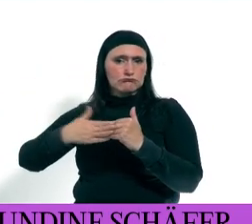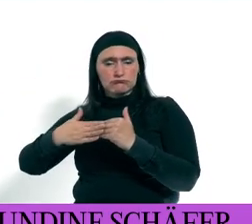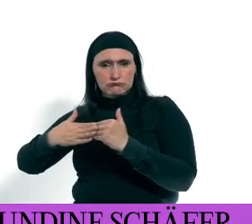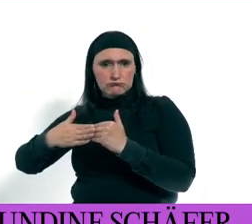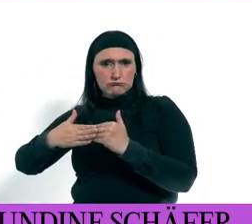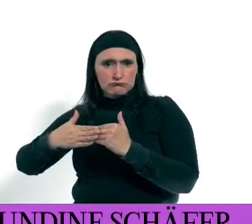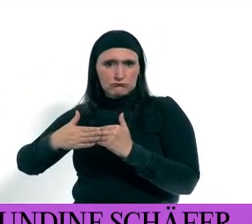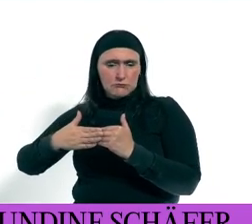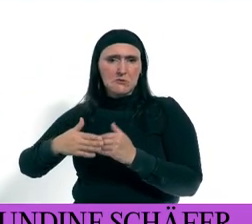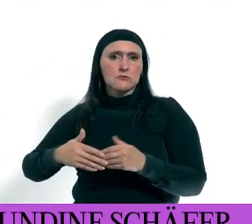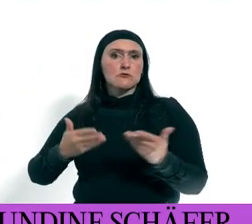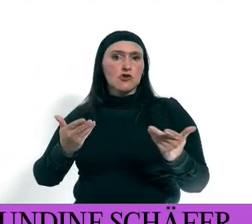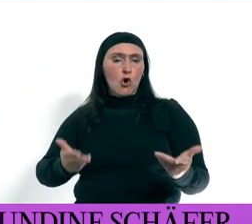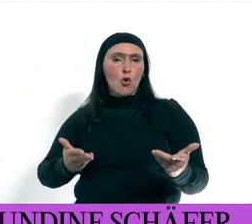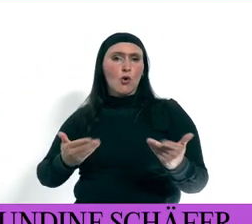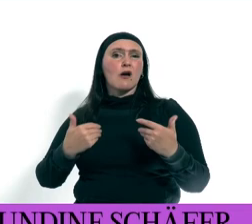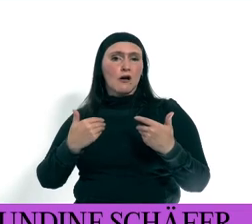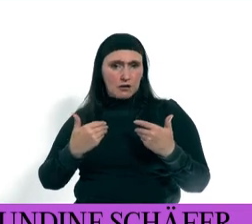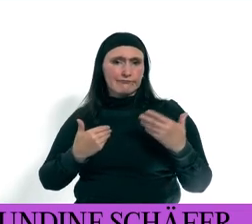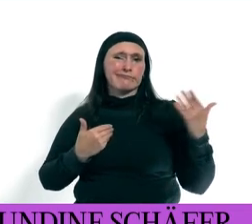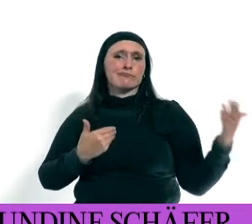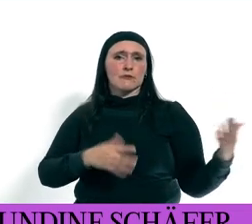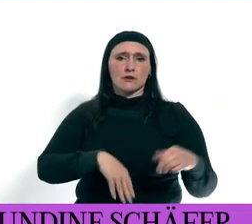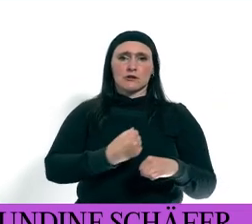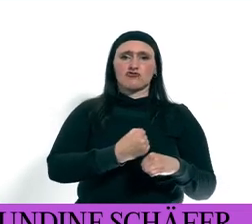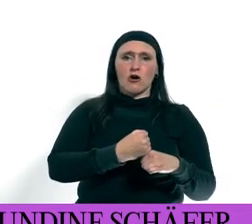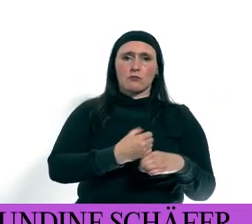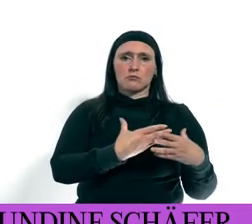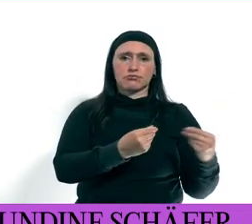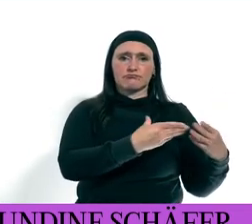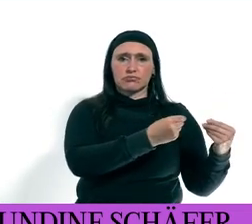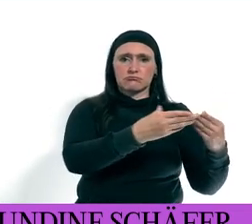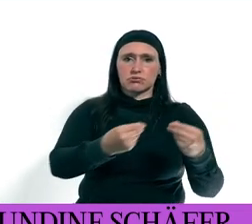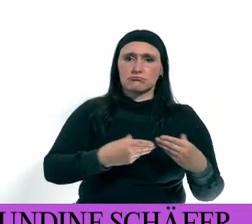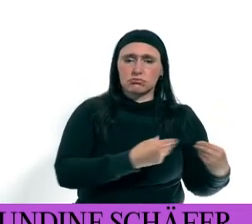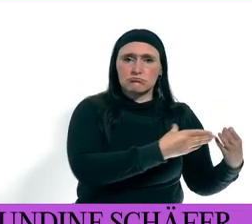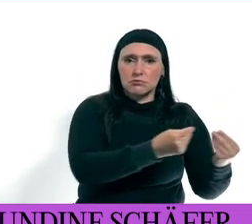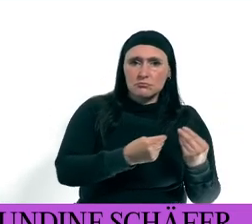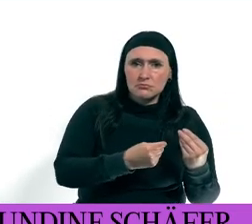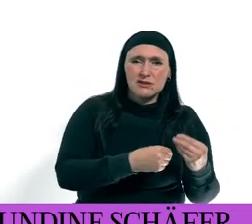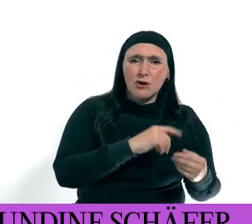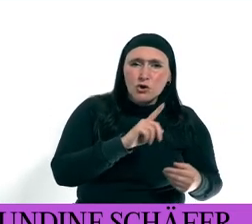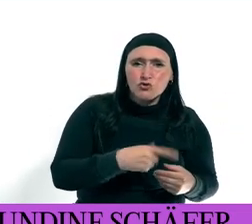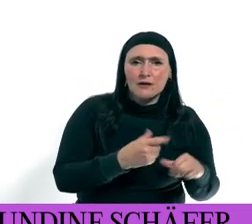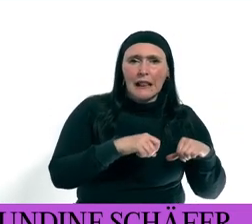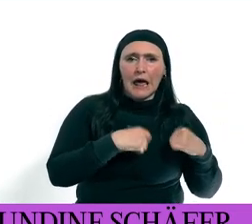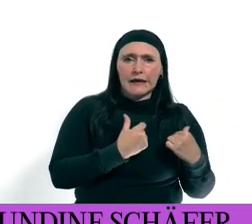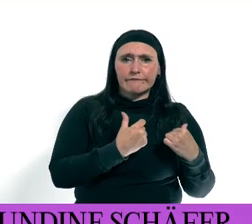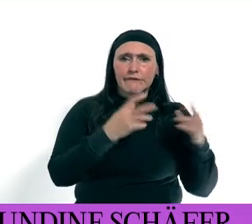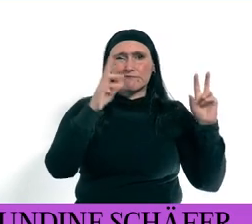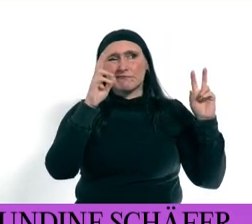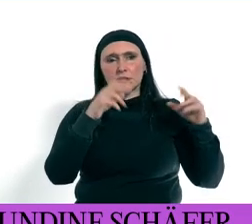dass Europa im Lockdown ist, ist natürlich ein Problem für Europa. Aber wir haben hier ganz viele Leute, die haben keine Arbeit, die haben nichts zu